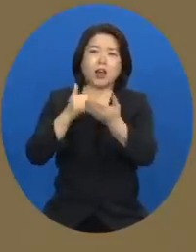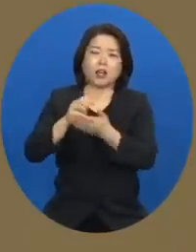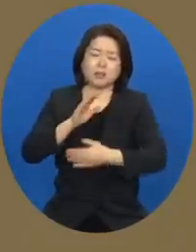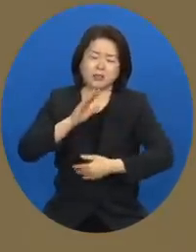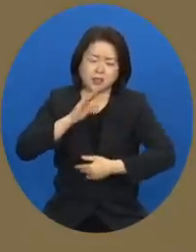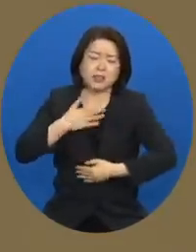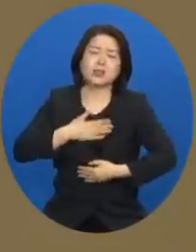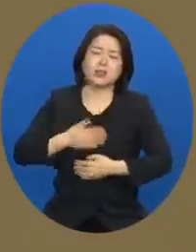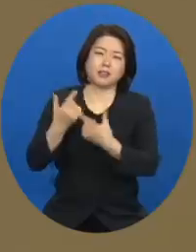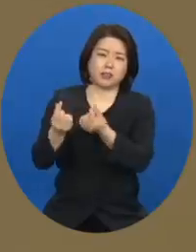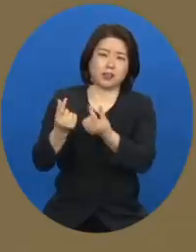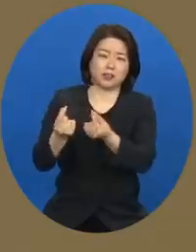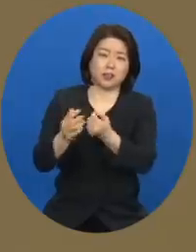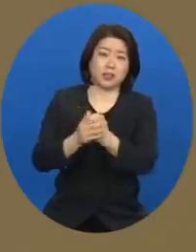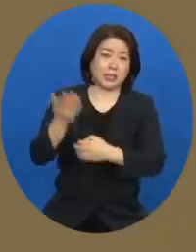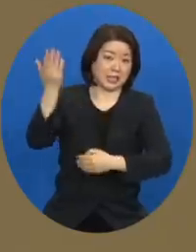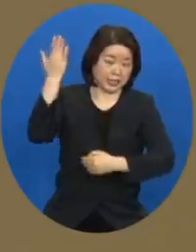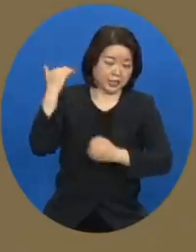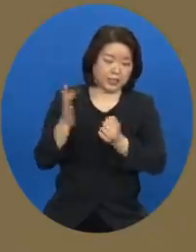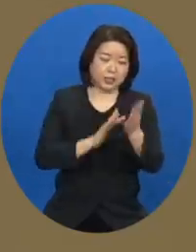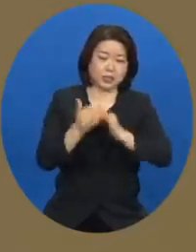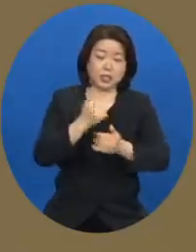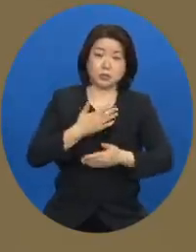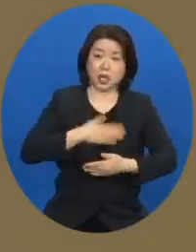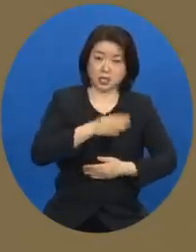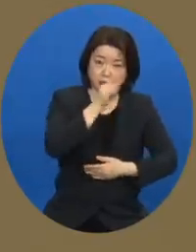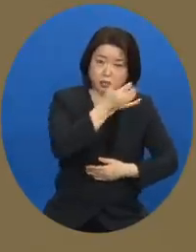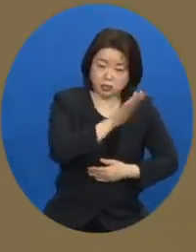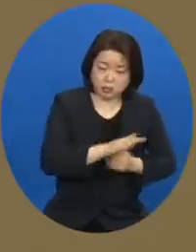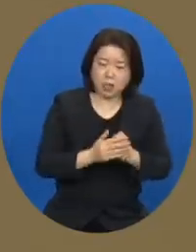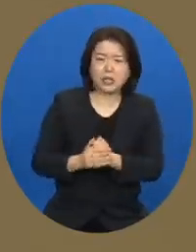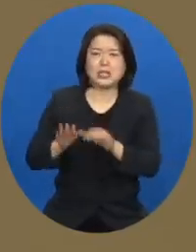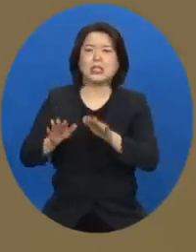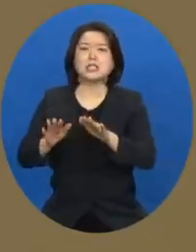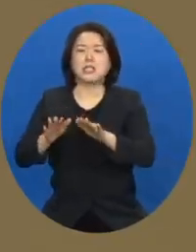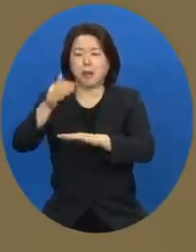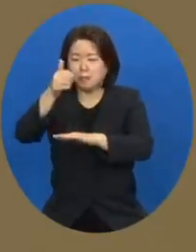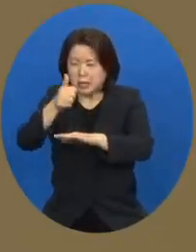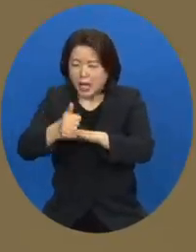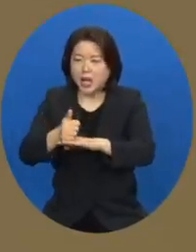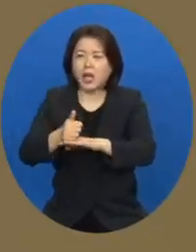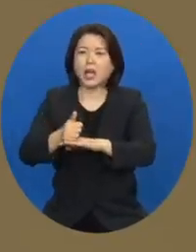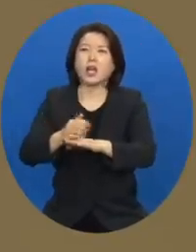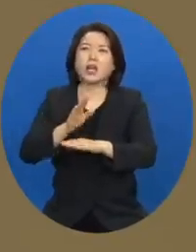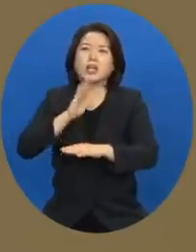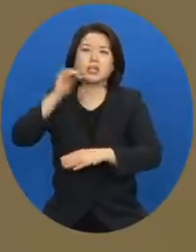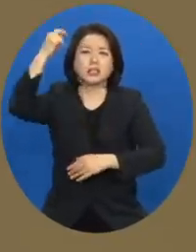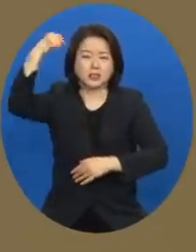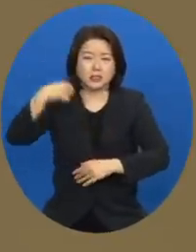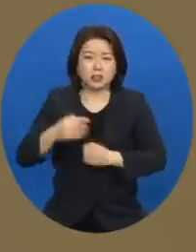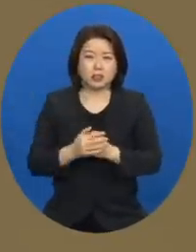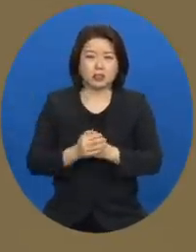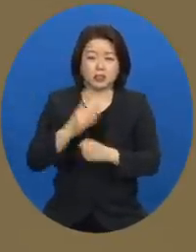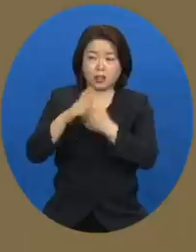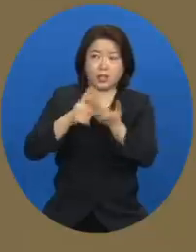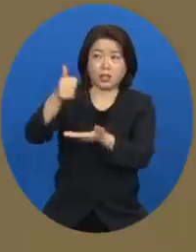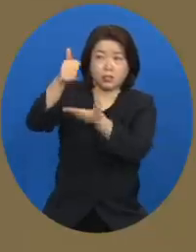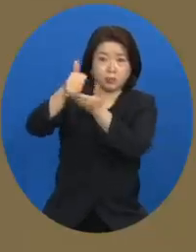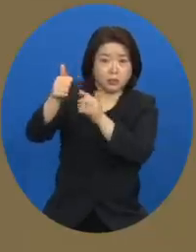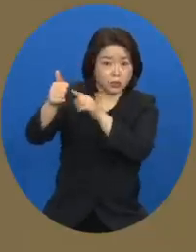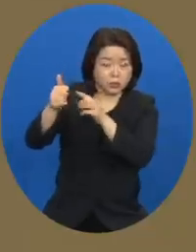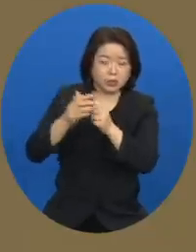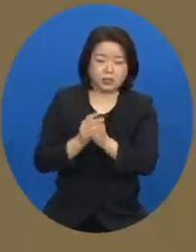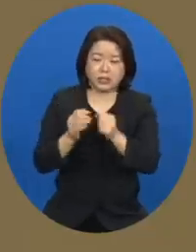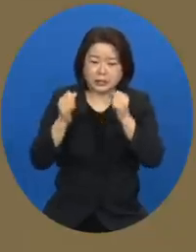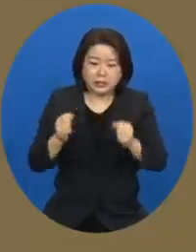같아요. 전에도 예수님을 알았지만 이제야 실감이 나요. 그분의 존재가 지금